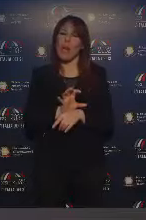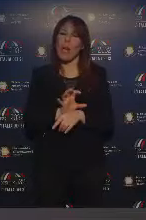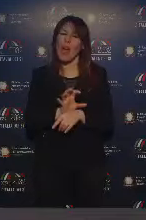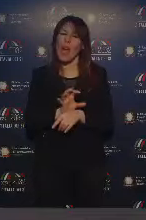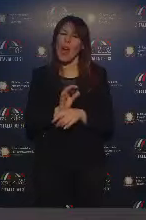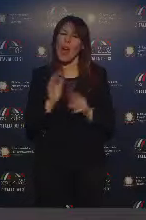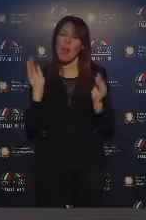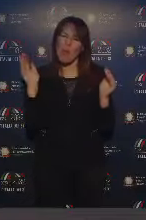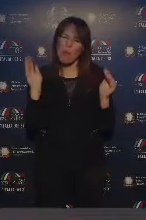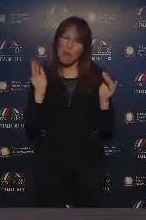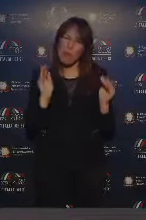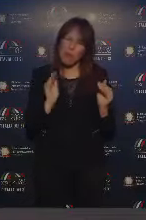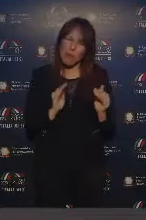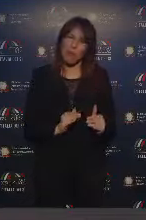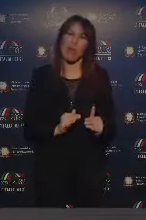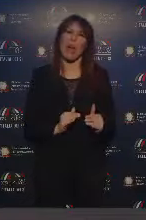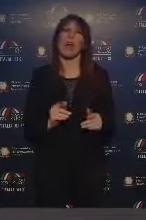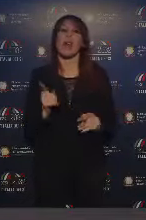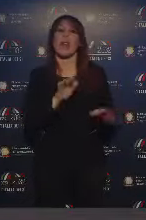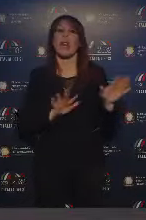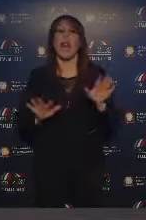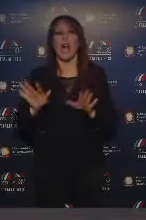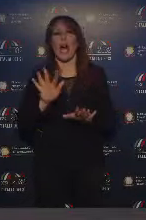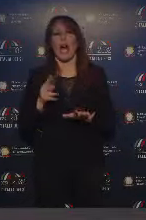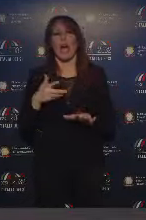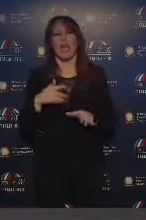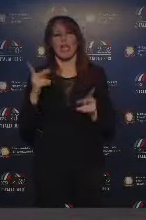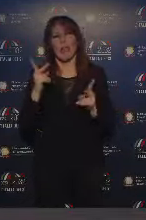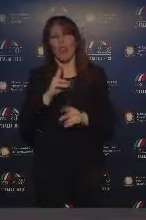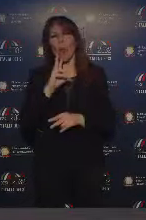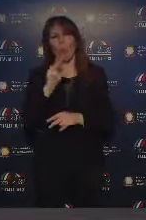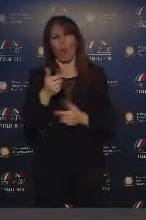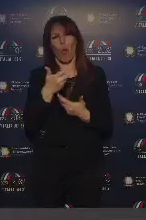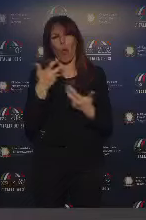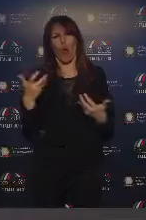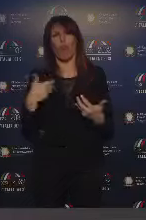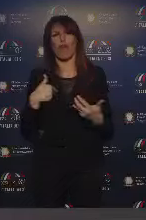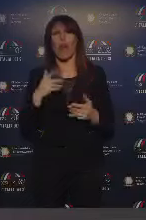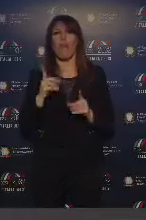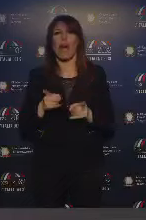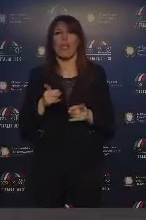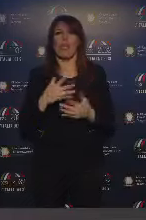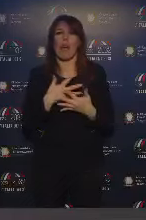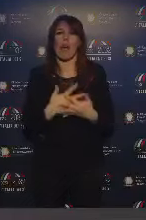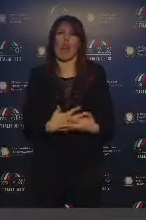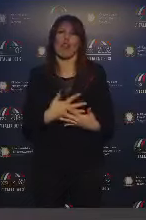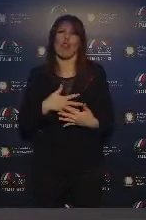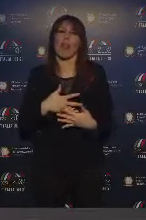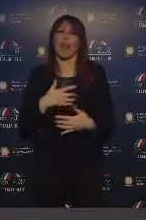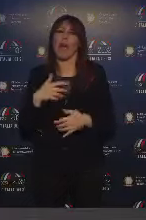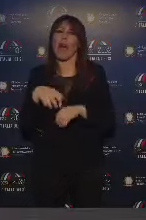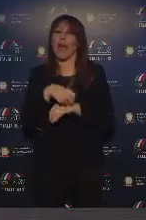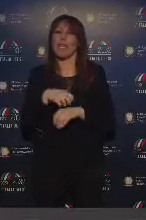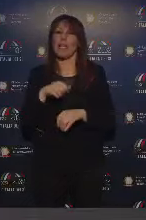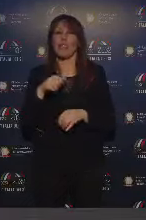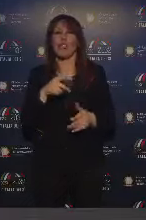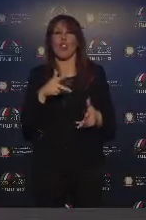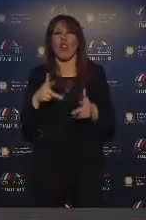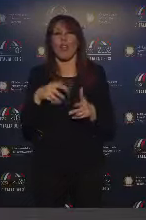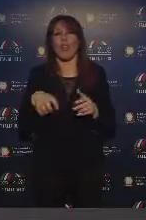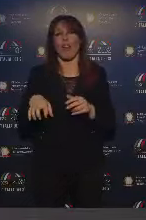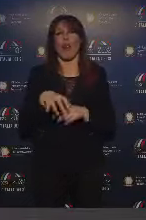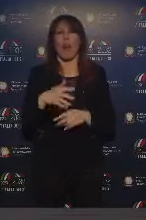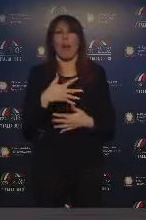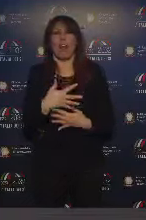possiamo dire anche perché i dati a me piace far politica per passione però un Ministro delle Infrastrutture non può fare le infrastrutture per